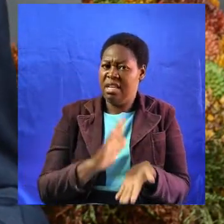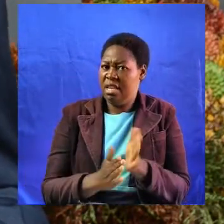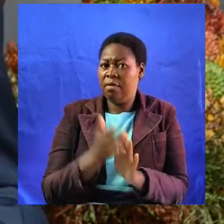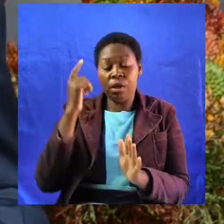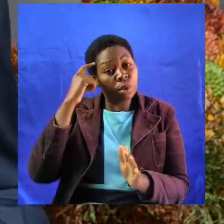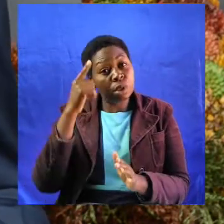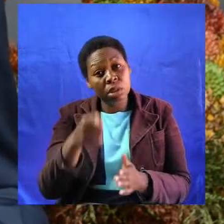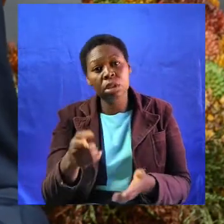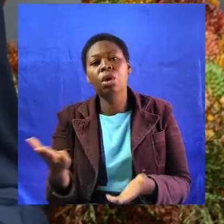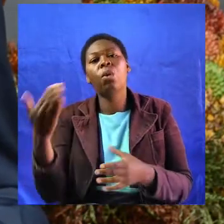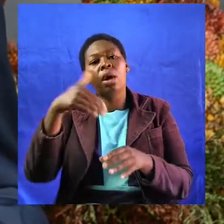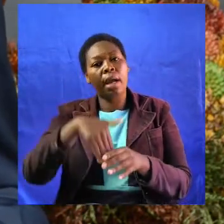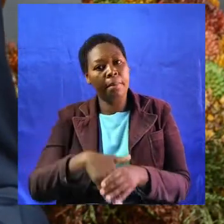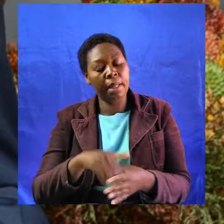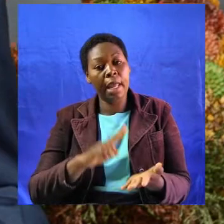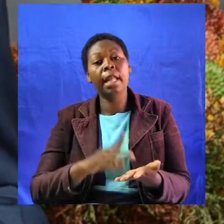Ndobva aita bira.